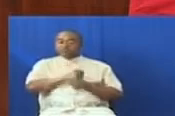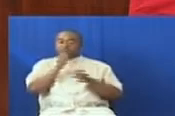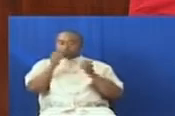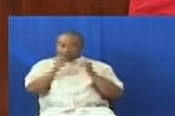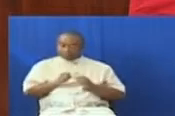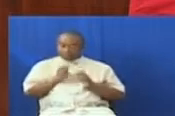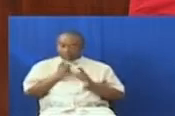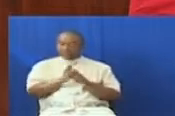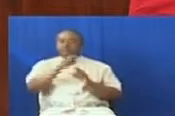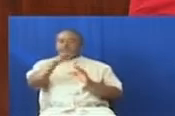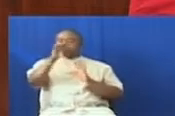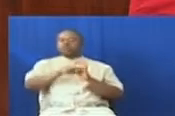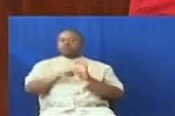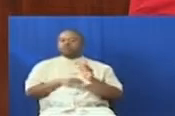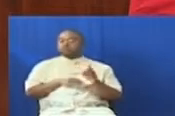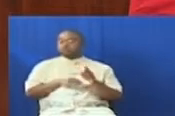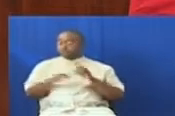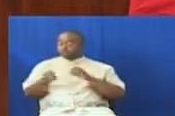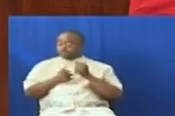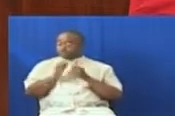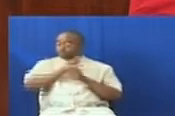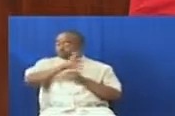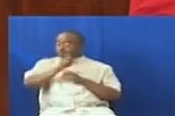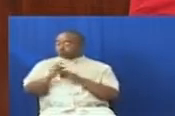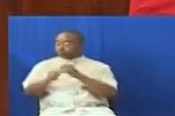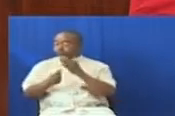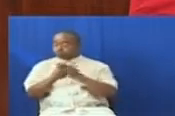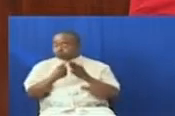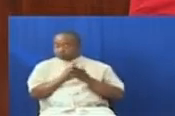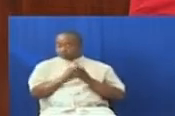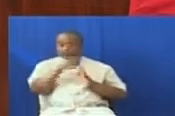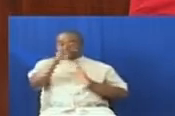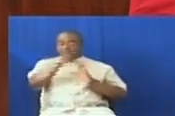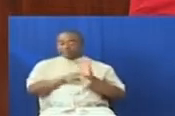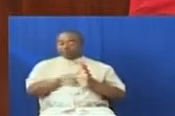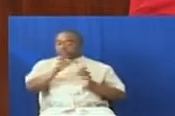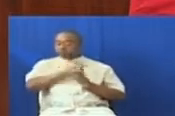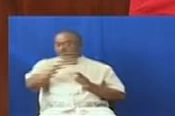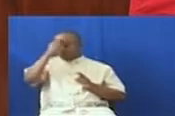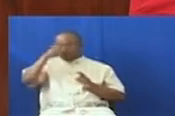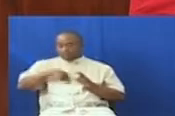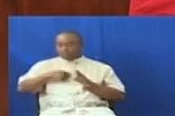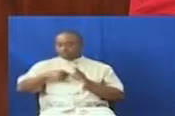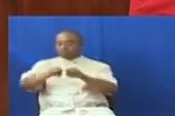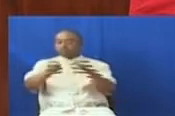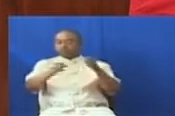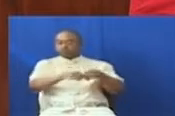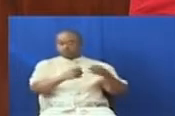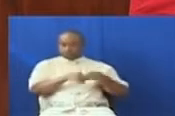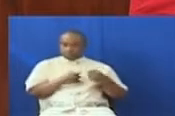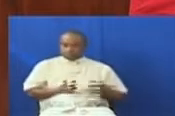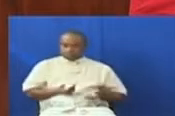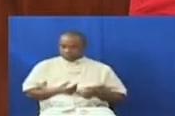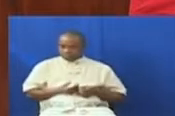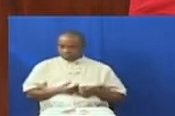Hizi changamoto zote zinaonekana, kuna taratibu za uajiri zinarukwa. Na sisi tunafahamu kwamba